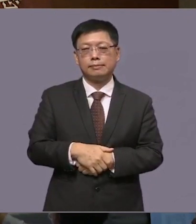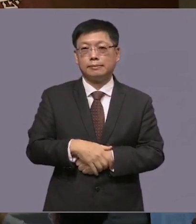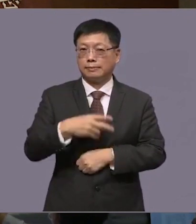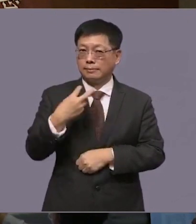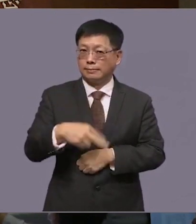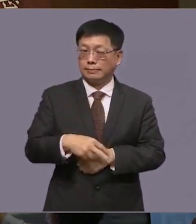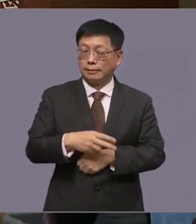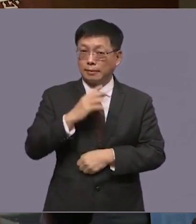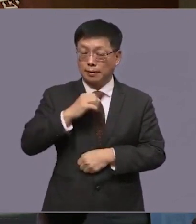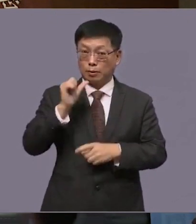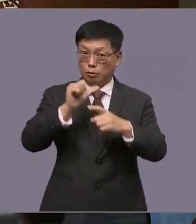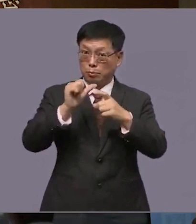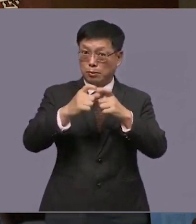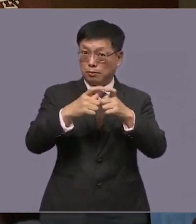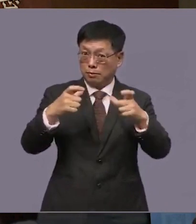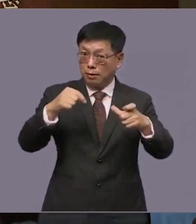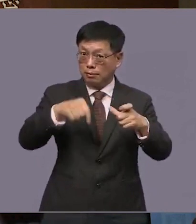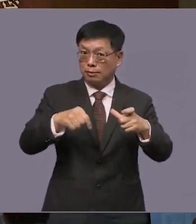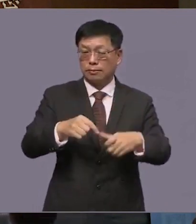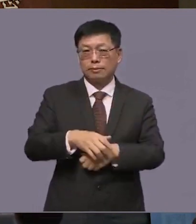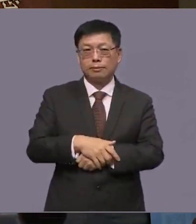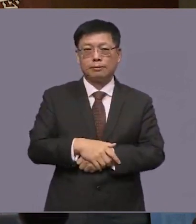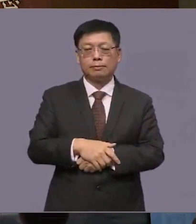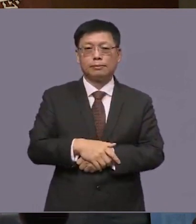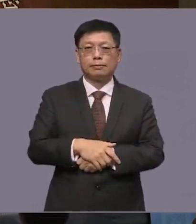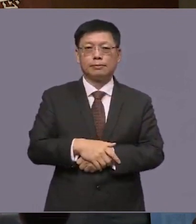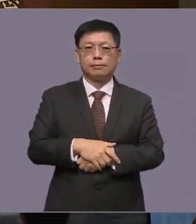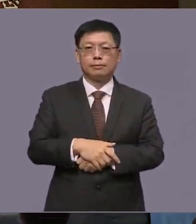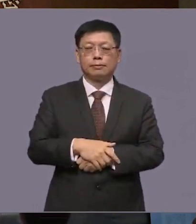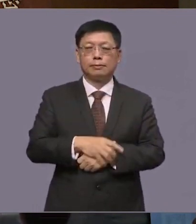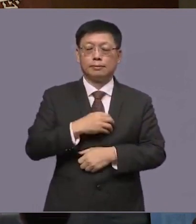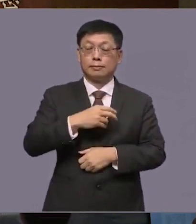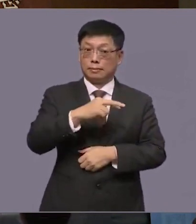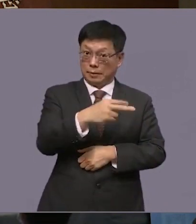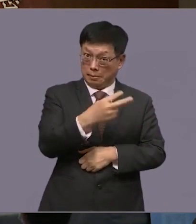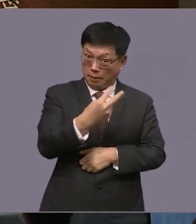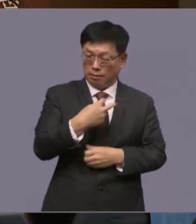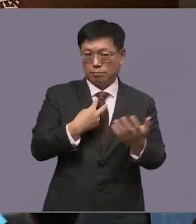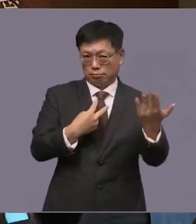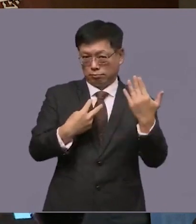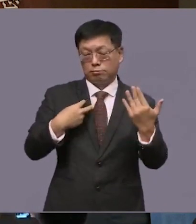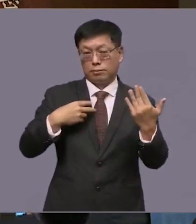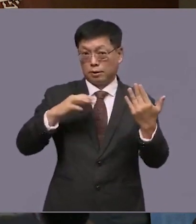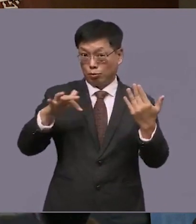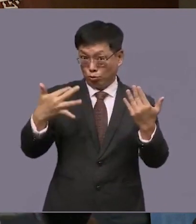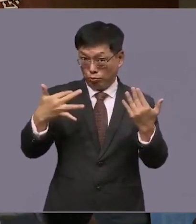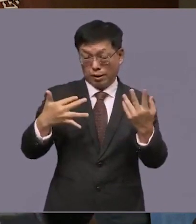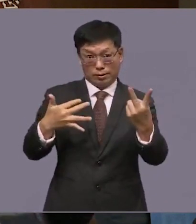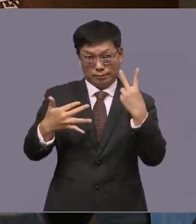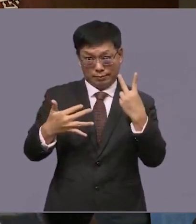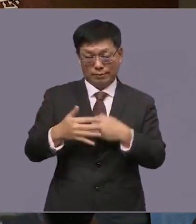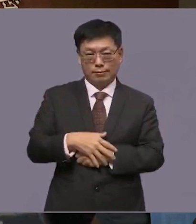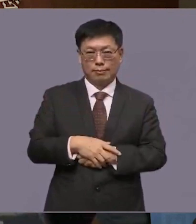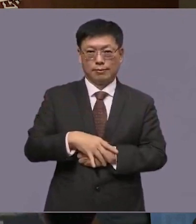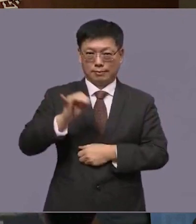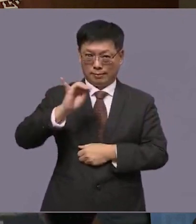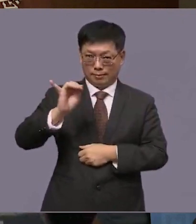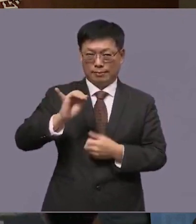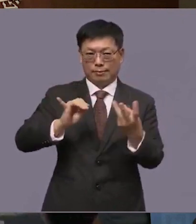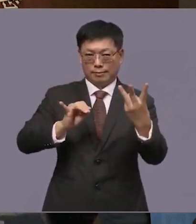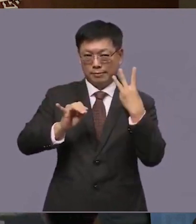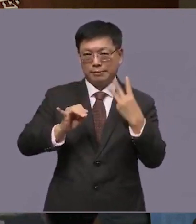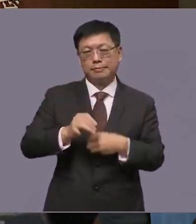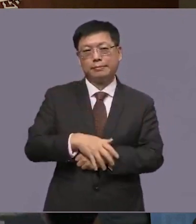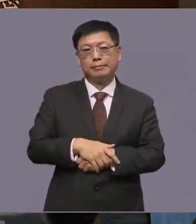而五倍券就是200块的5张，500块的2张，1000块